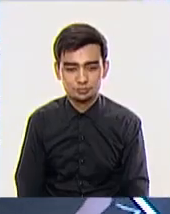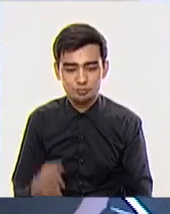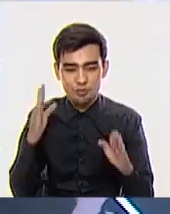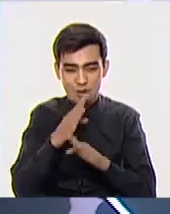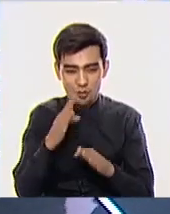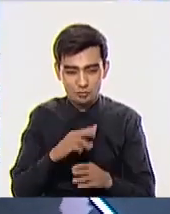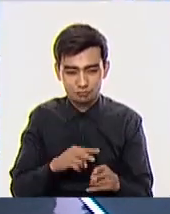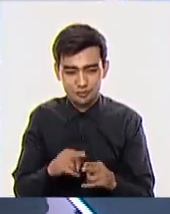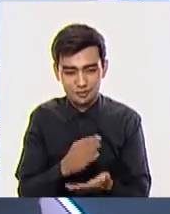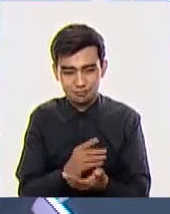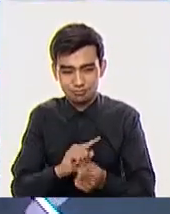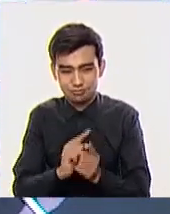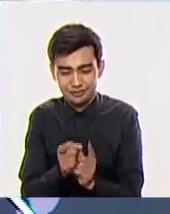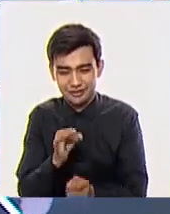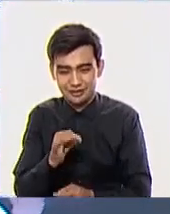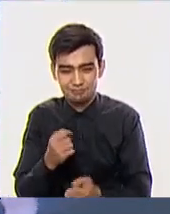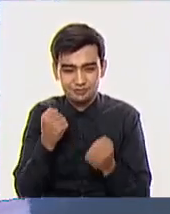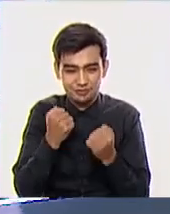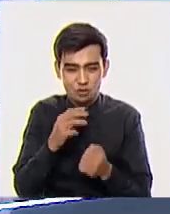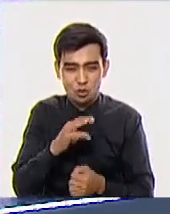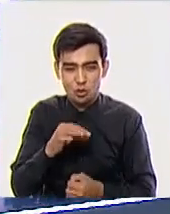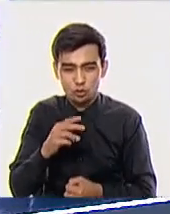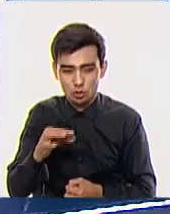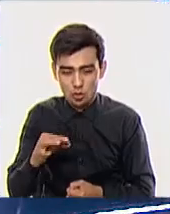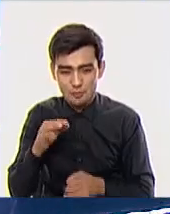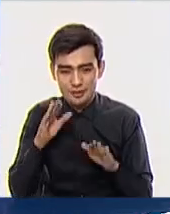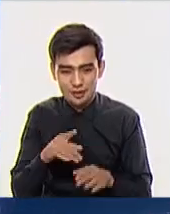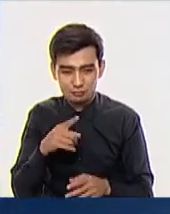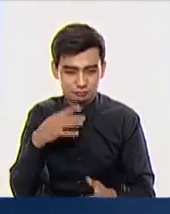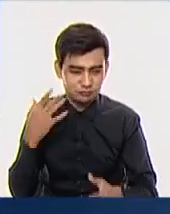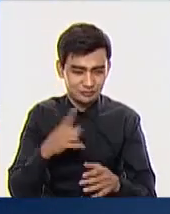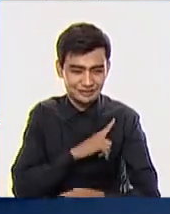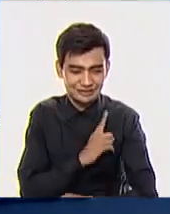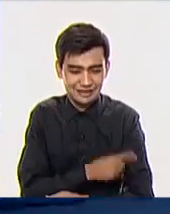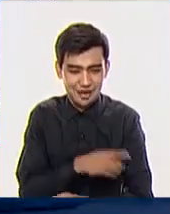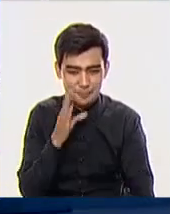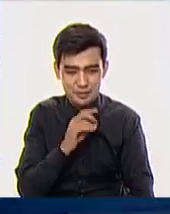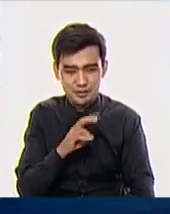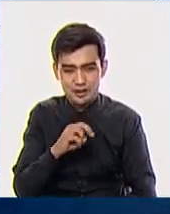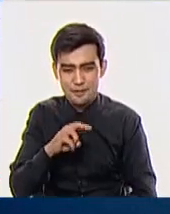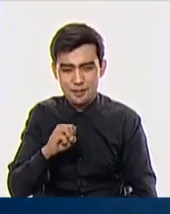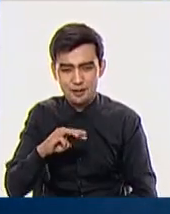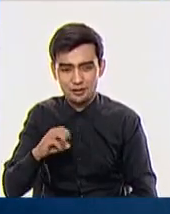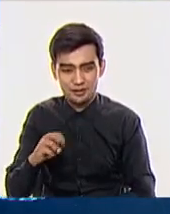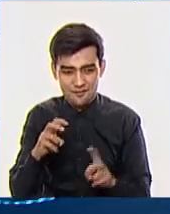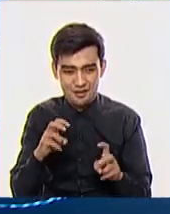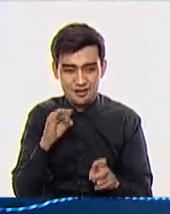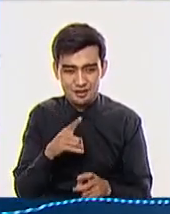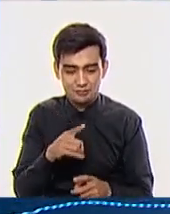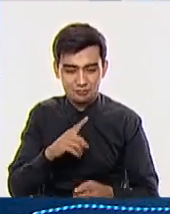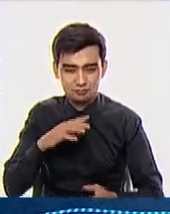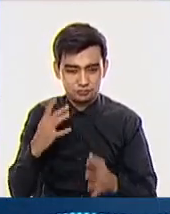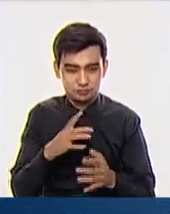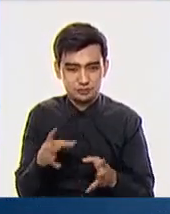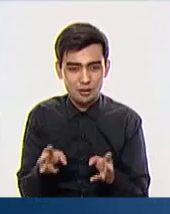Погода внесла коррективы и в график Олимпиады. На Токио надвигается тропический шторм Непартак. Синоптики прогнозируют, что он